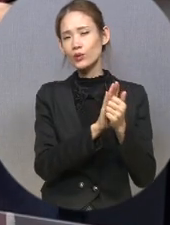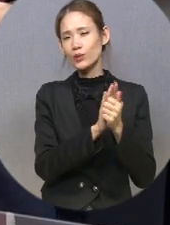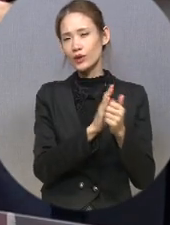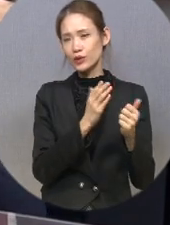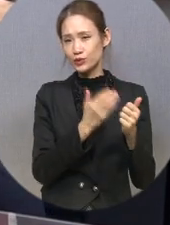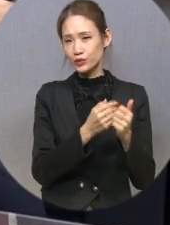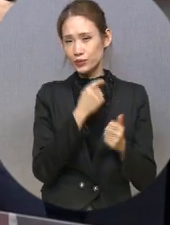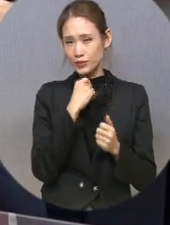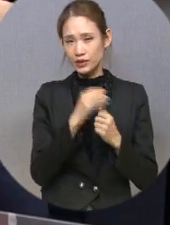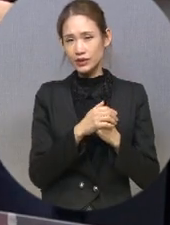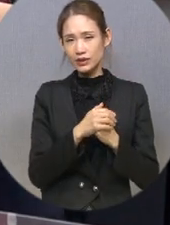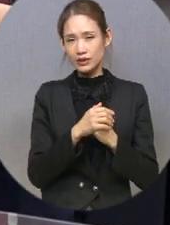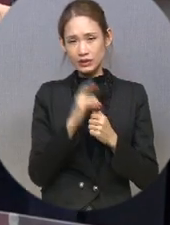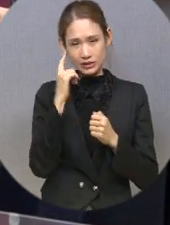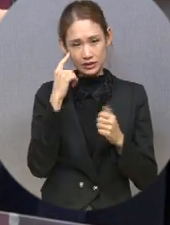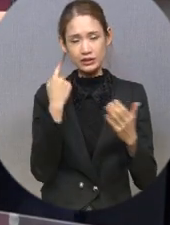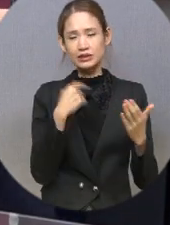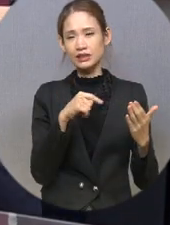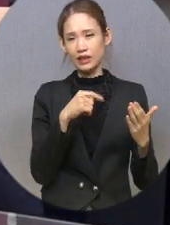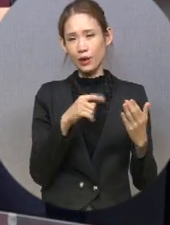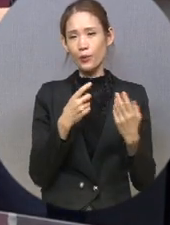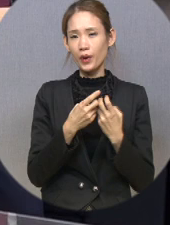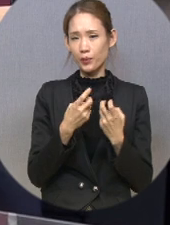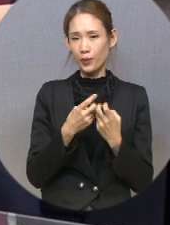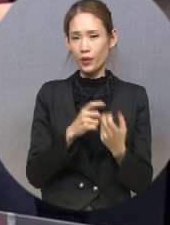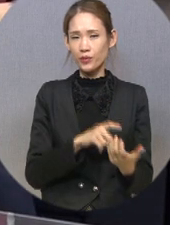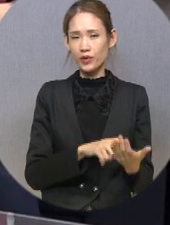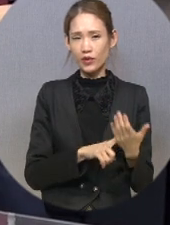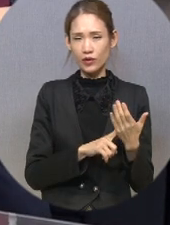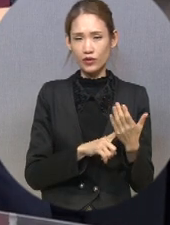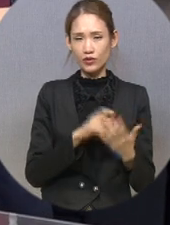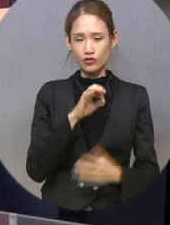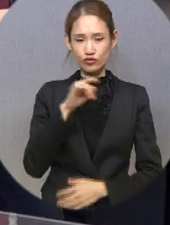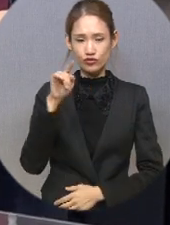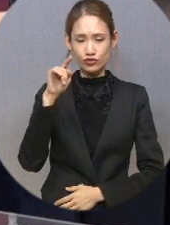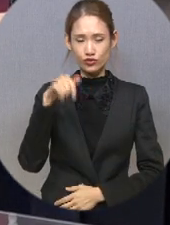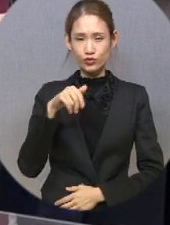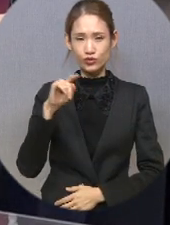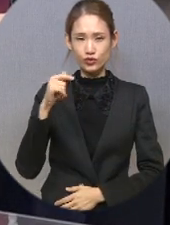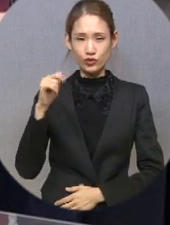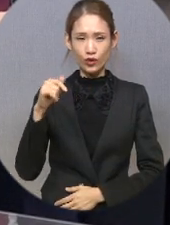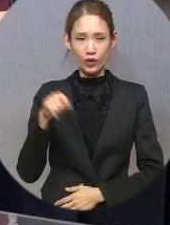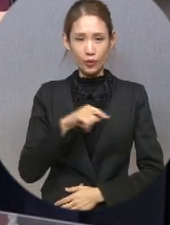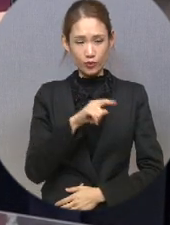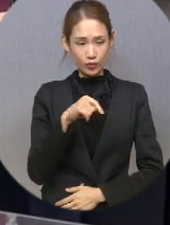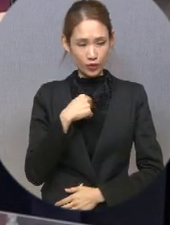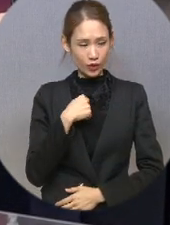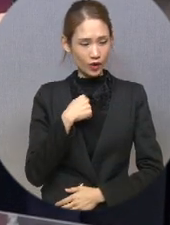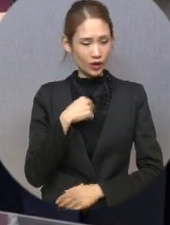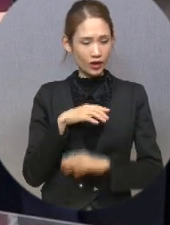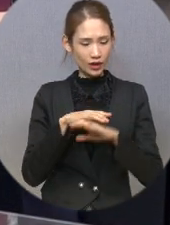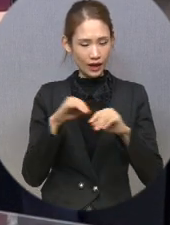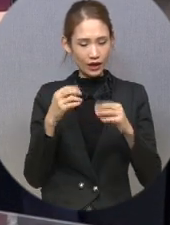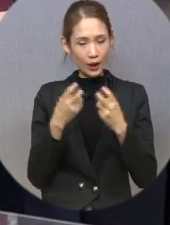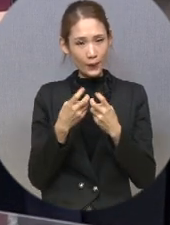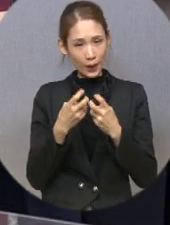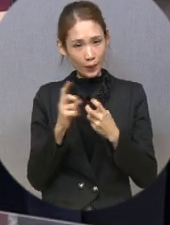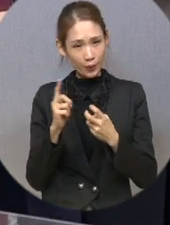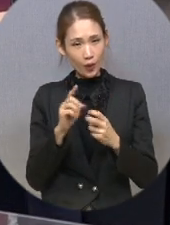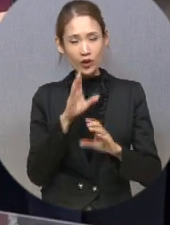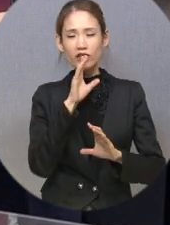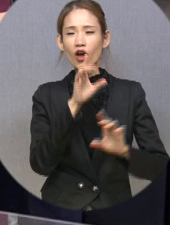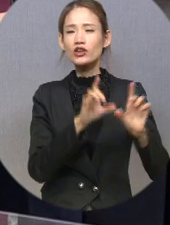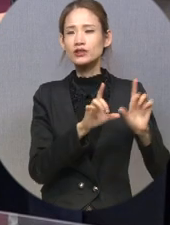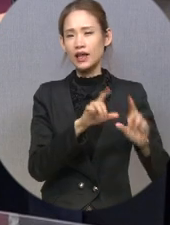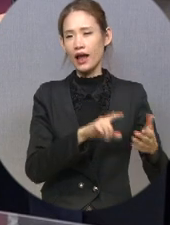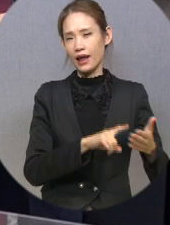그 아이에 대한 지도 대책이 나옵니다. 우리가 우문현답이란 말을 하지요. 우리 문제 답은 현장에 있었다. 정말 현장에